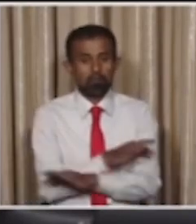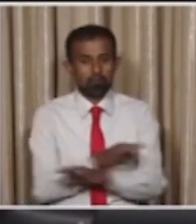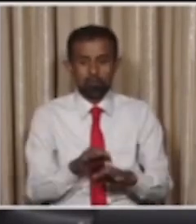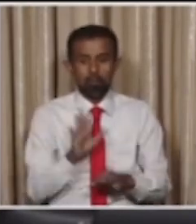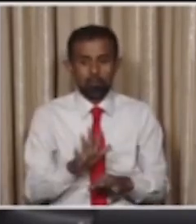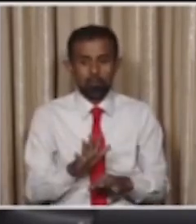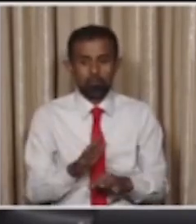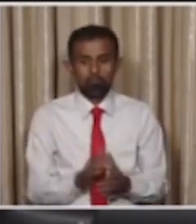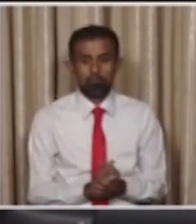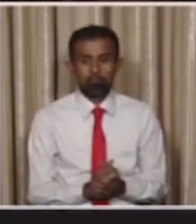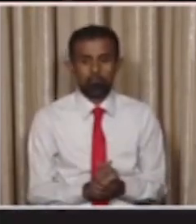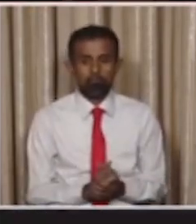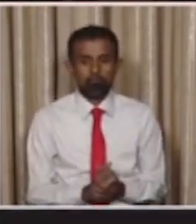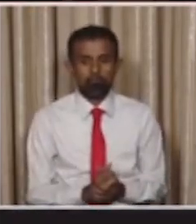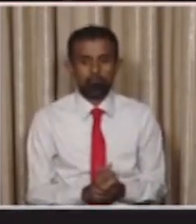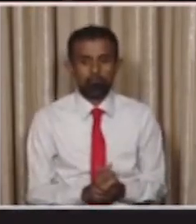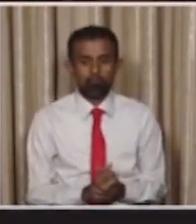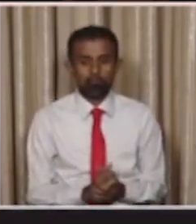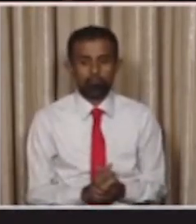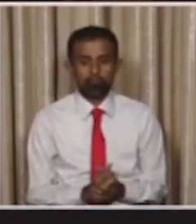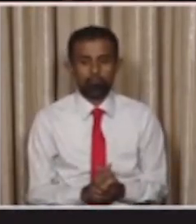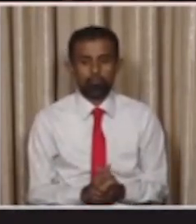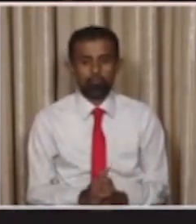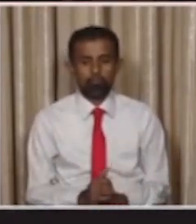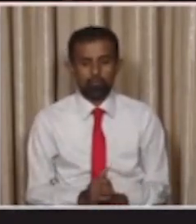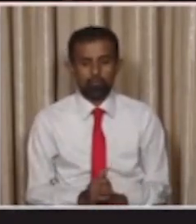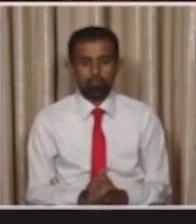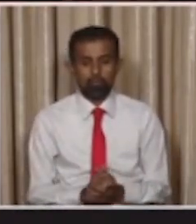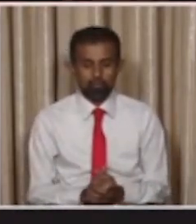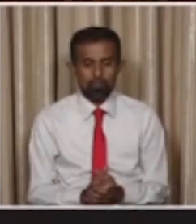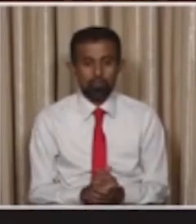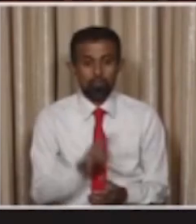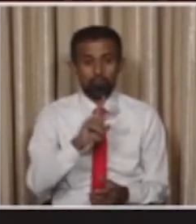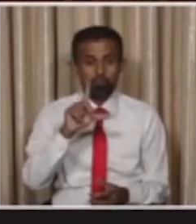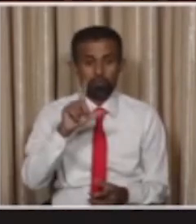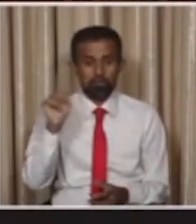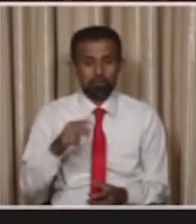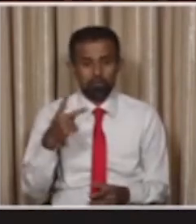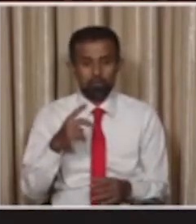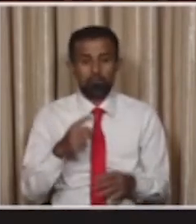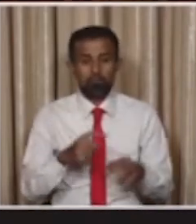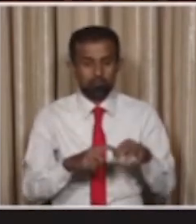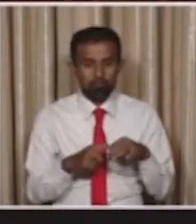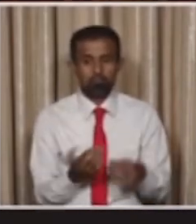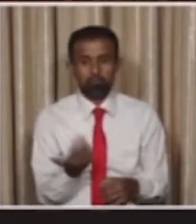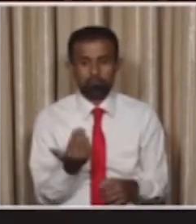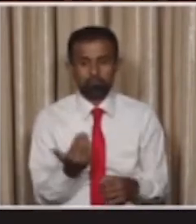ඕනේ. කණ්ඩිපාඩ බොමිසුති අමතුමා ඔබතුමාගේ 22 දෙක ප්‍රශ්නය ගන්න.